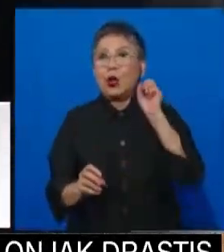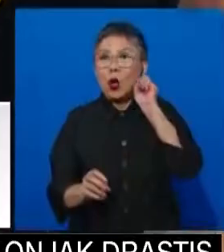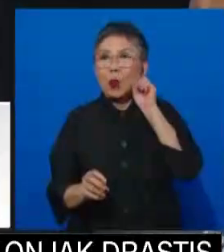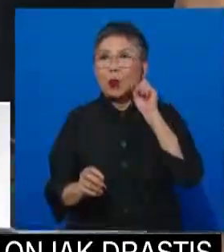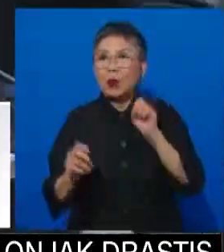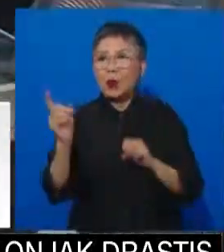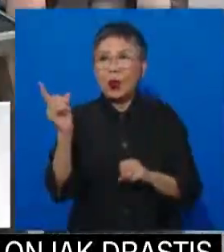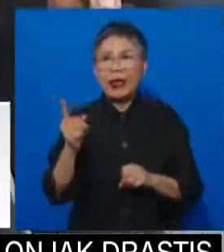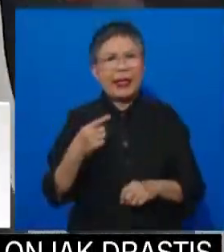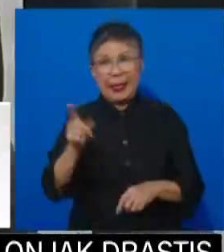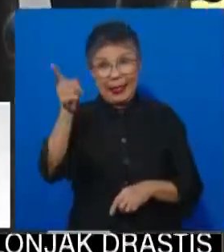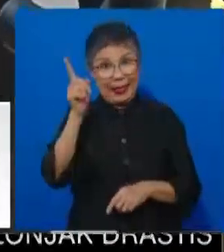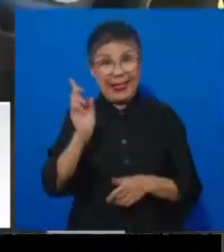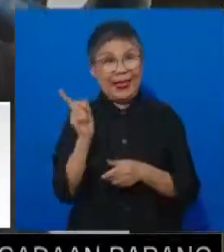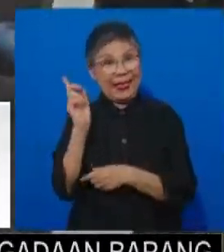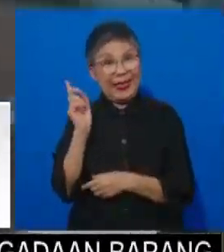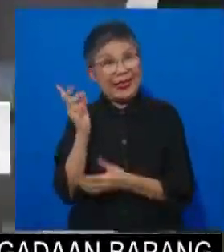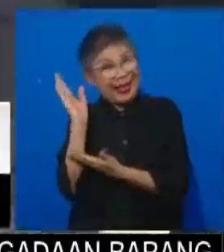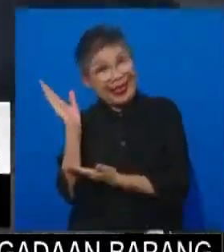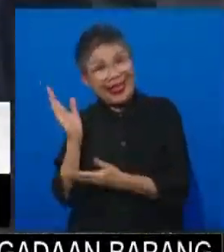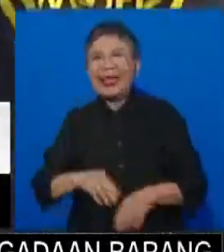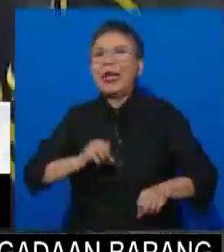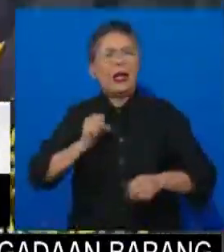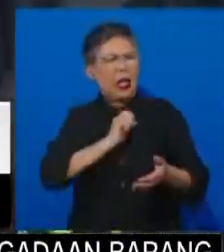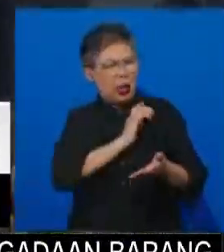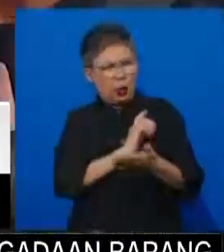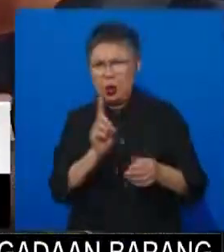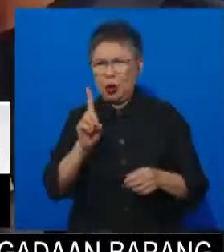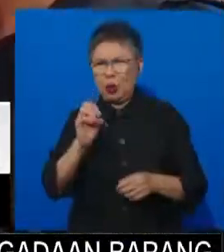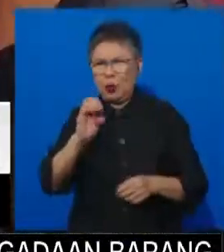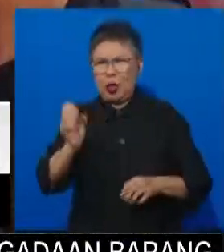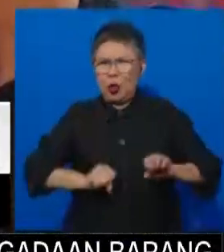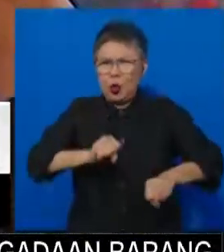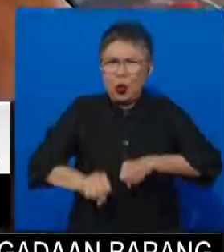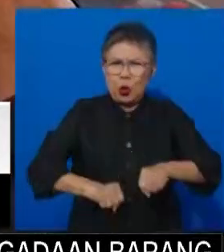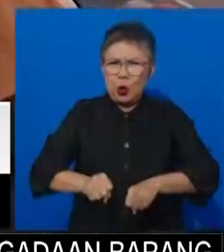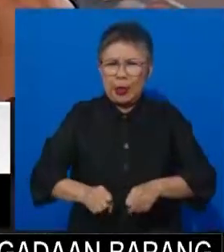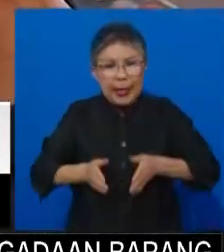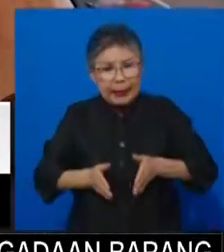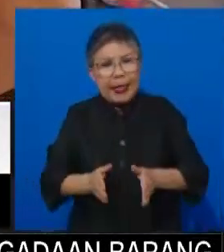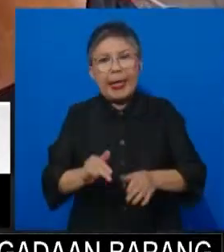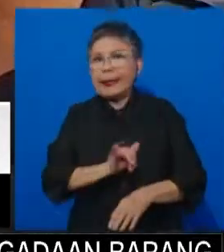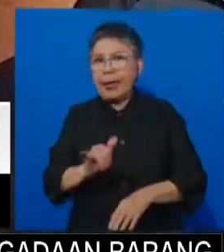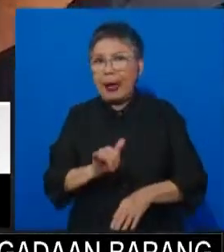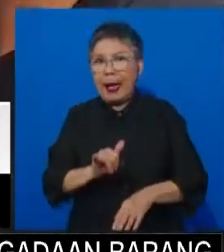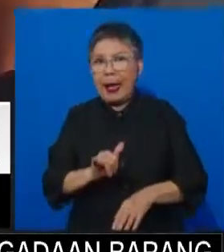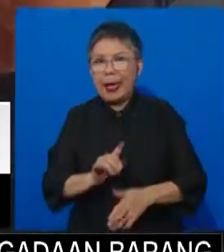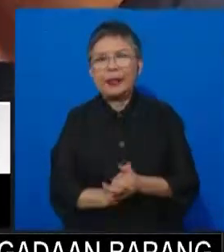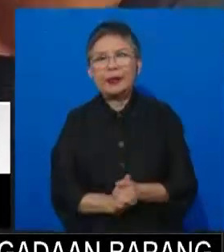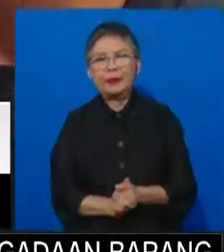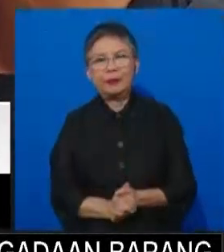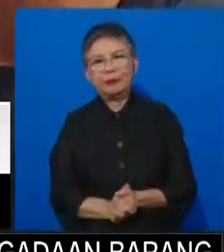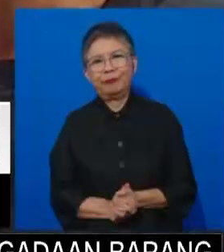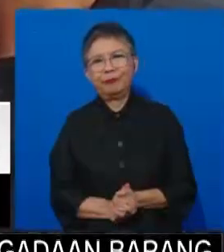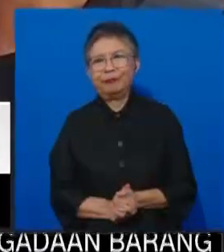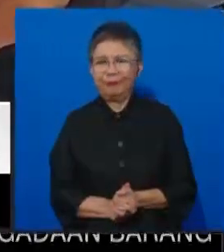nih, sepeda. Full goes ya? Full goes. Dengan rute yang sama? Dengan rute yang sama. Rute sesuka saya dong.